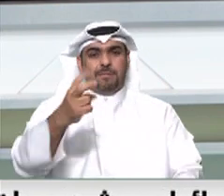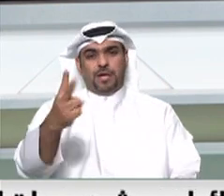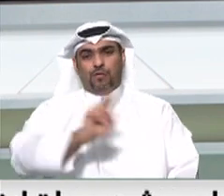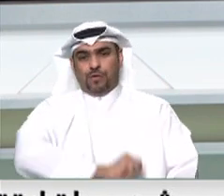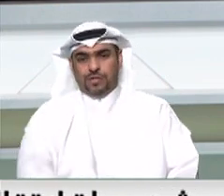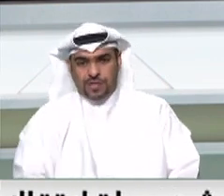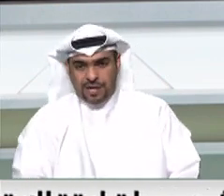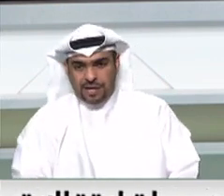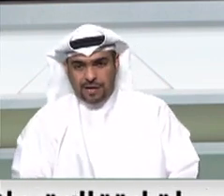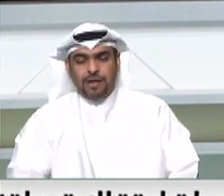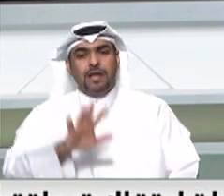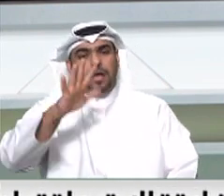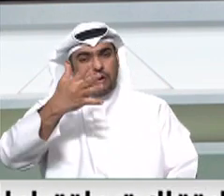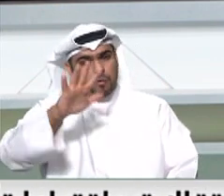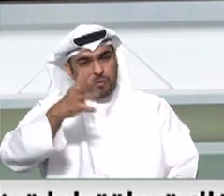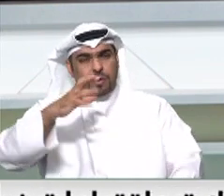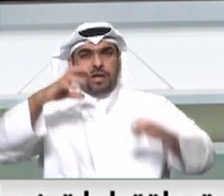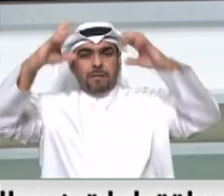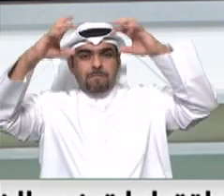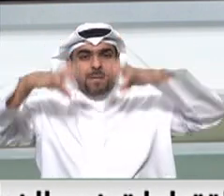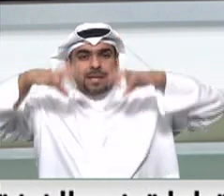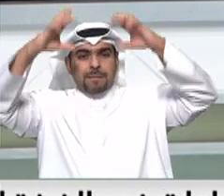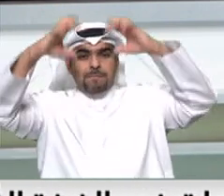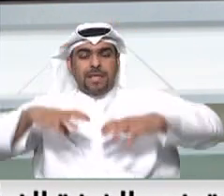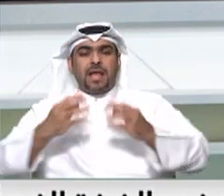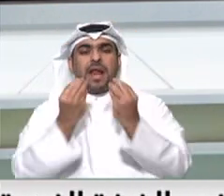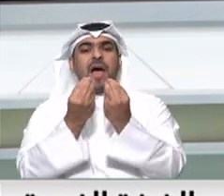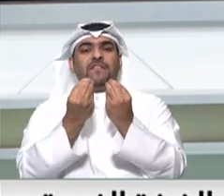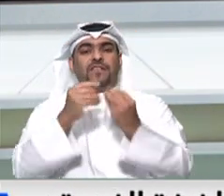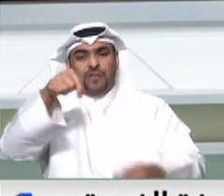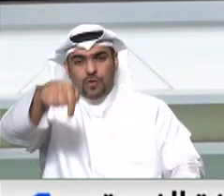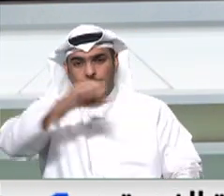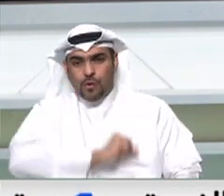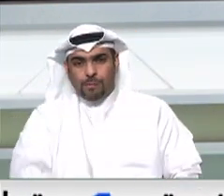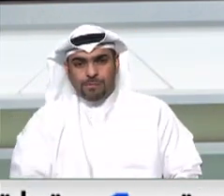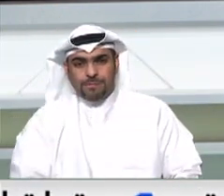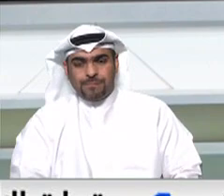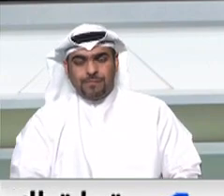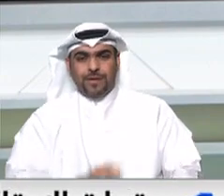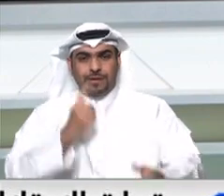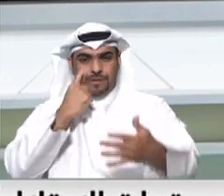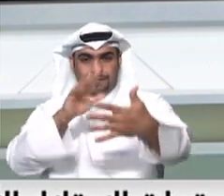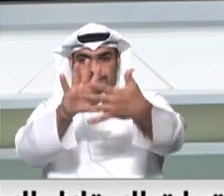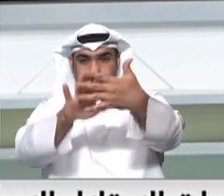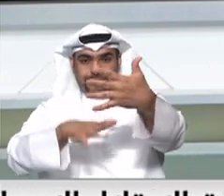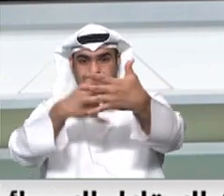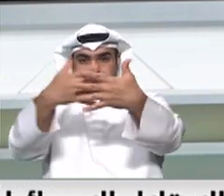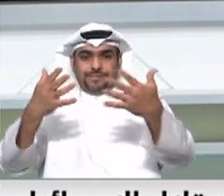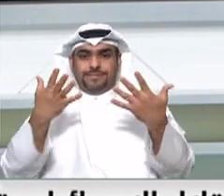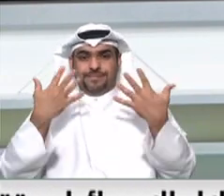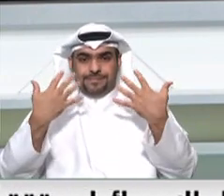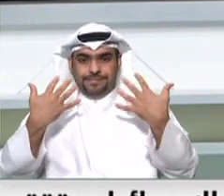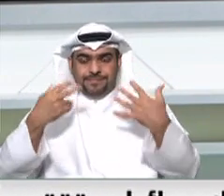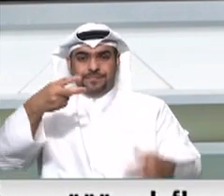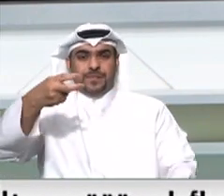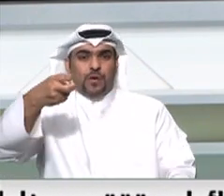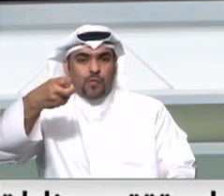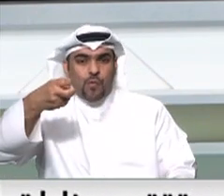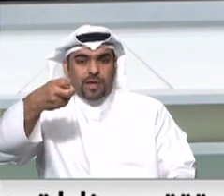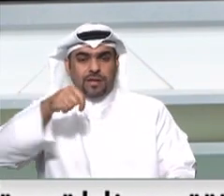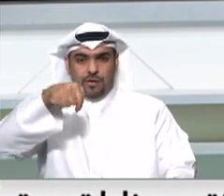فرصة أمطار خفيفة على بعض المناطق. حالة الطقس حاليا في مدينة الكويت طقس غائم ورياح شمالية